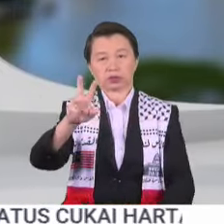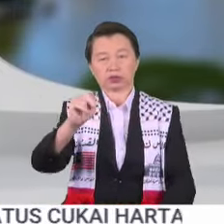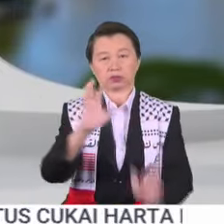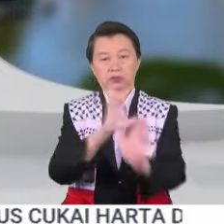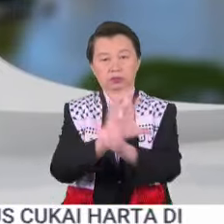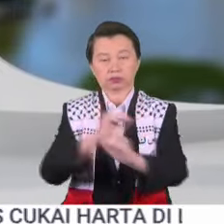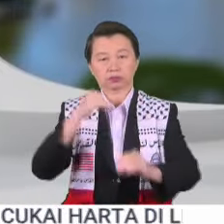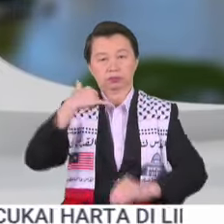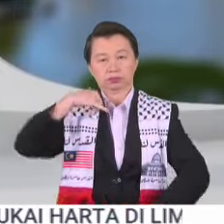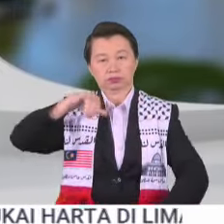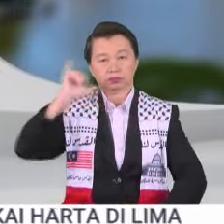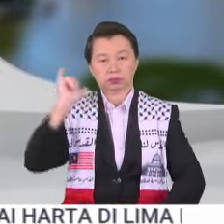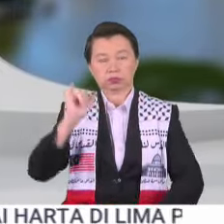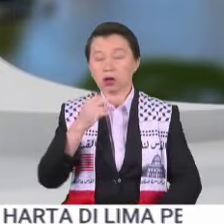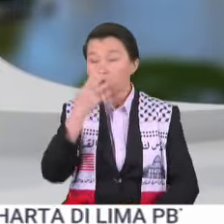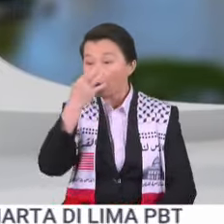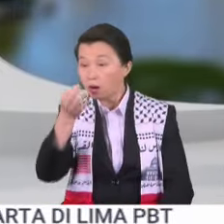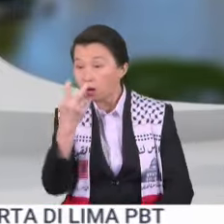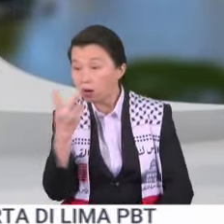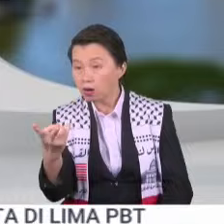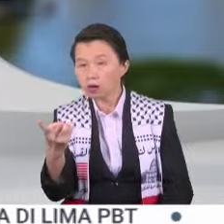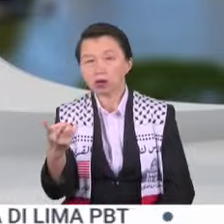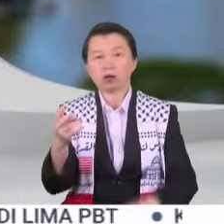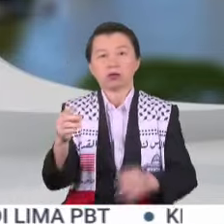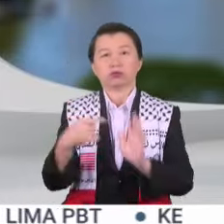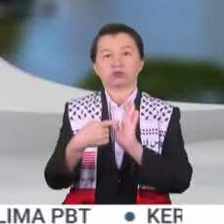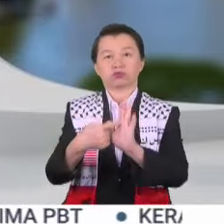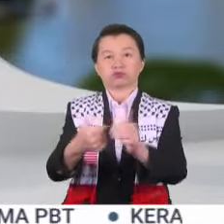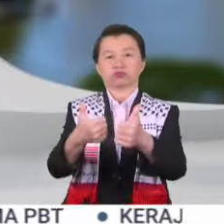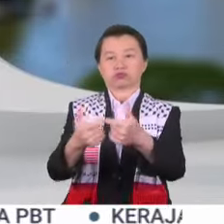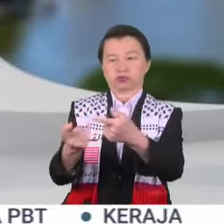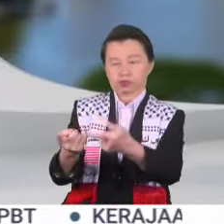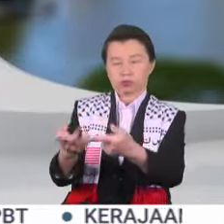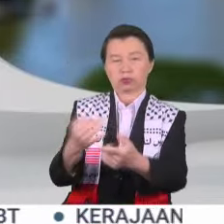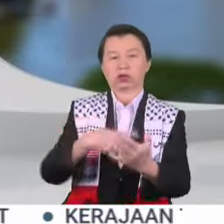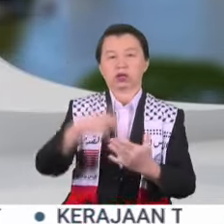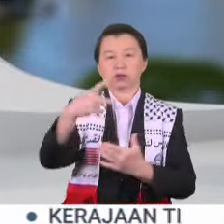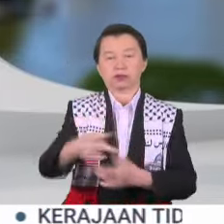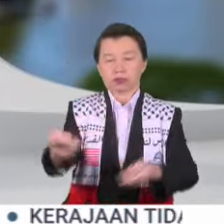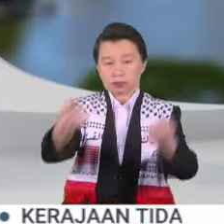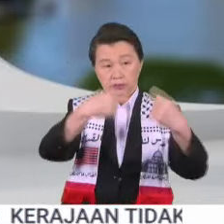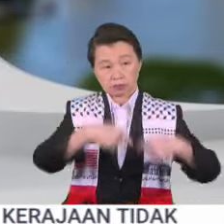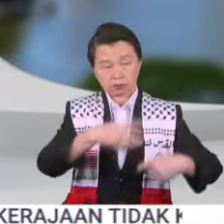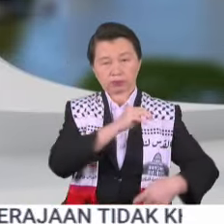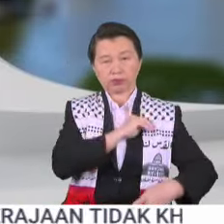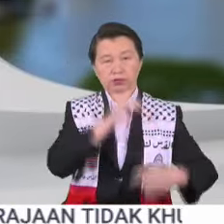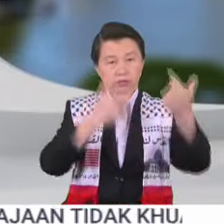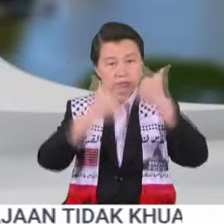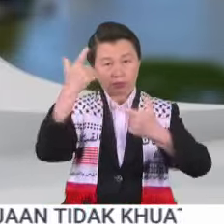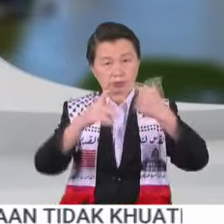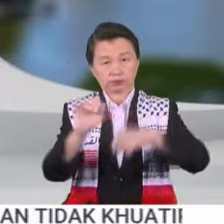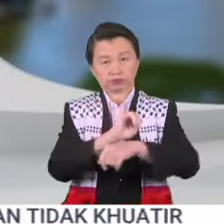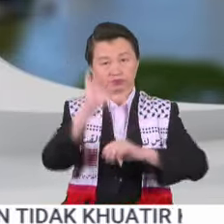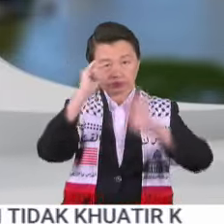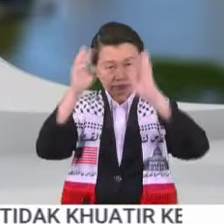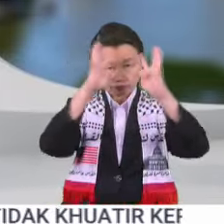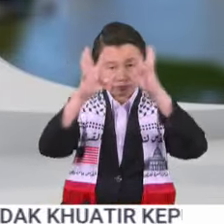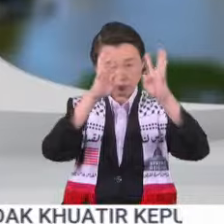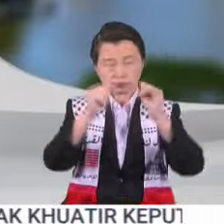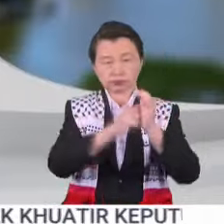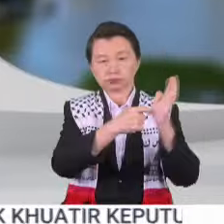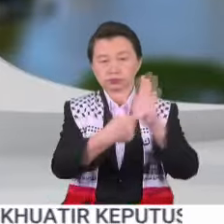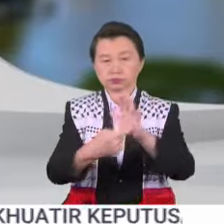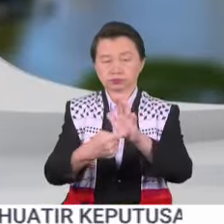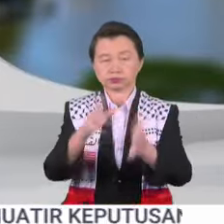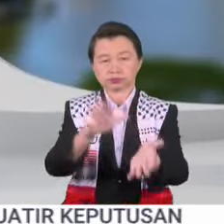Dun Sarawak semalam terpukau dengan setiap persembahan disajikan. Program turut dihadiri Menteri Pelancongan, Industri Kreatif dan Seni